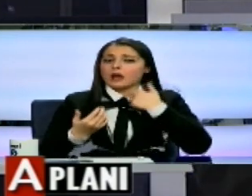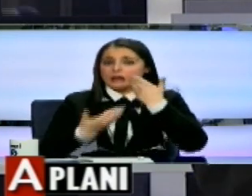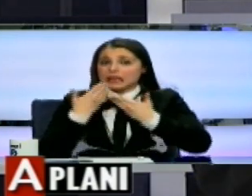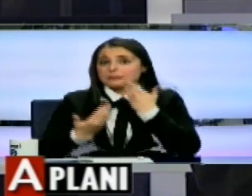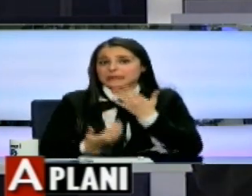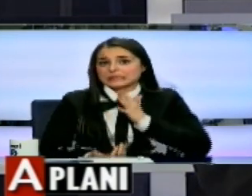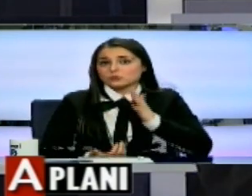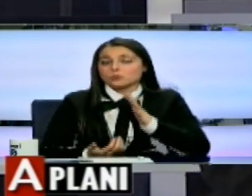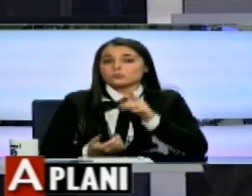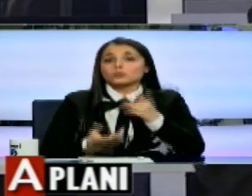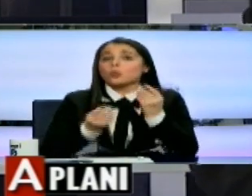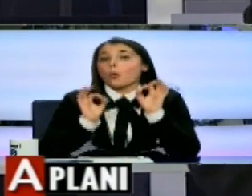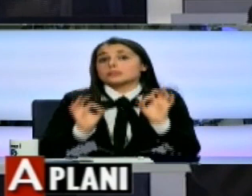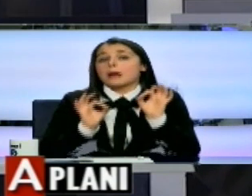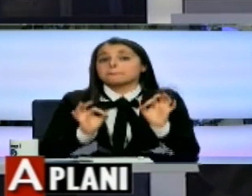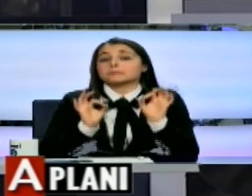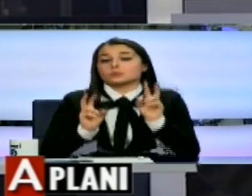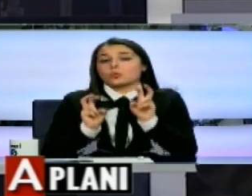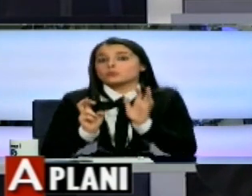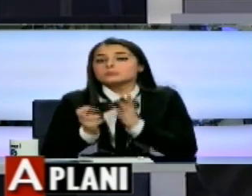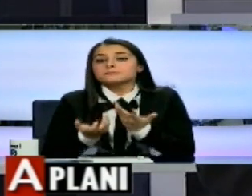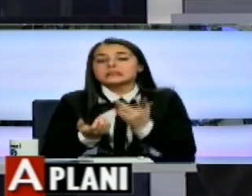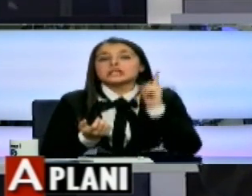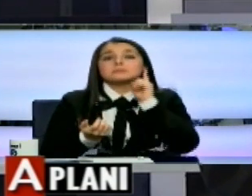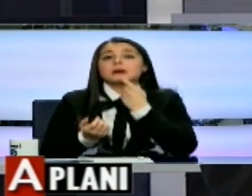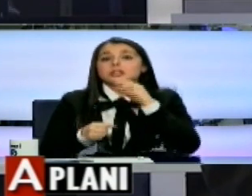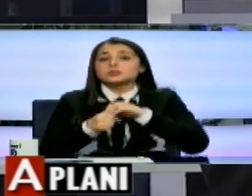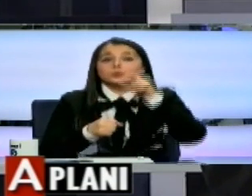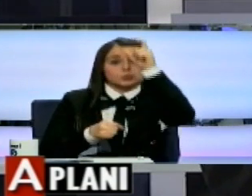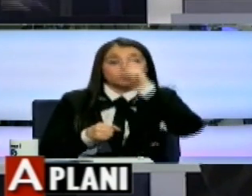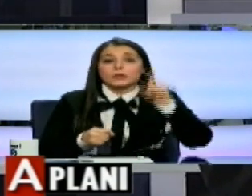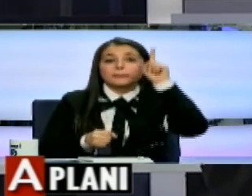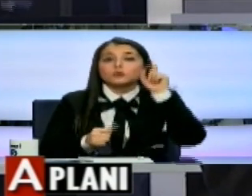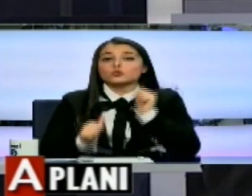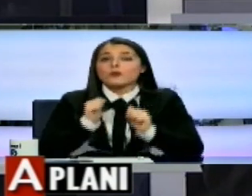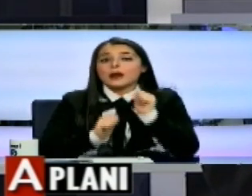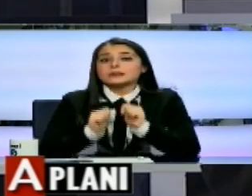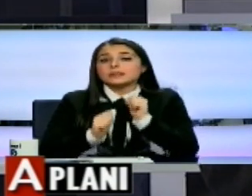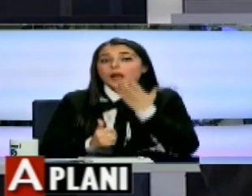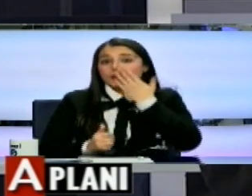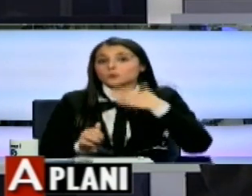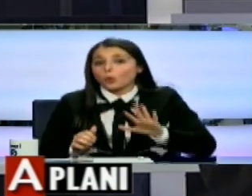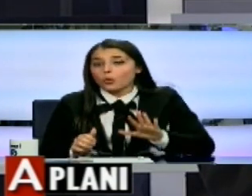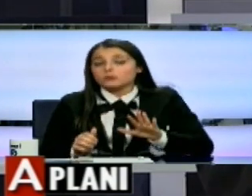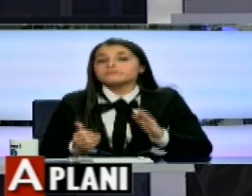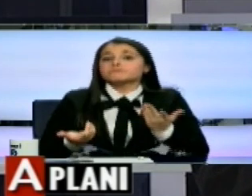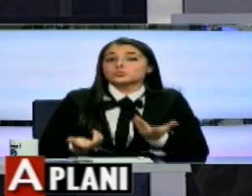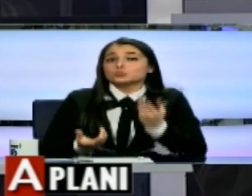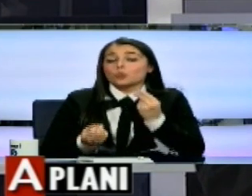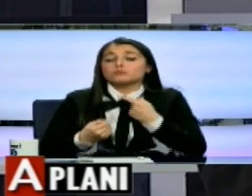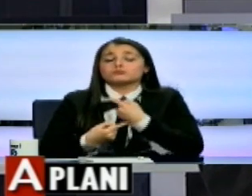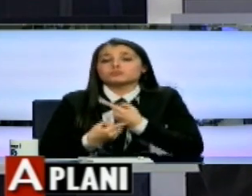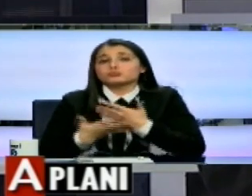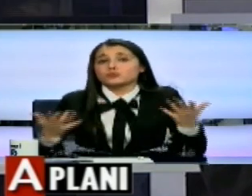bunun tekrar vurgulanmasını istediler. İşitme engeller için Türkiye'de bir üniversitemiz yok maalesef. Bu çok büyük bir